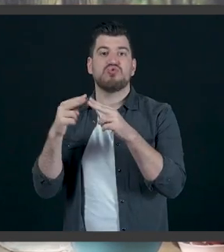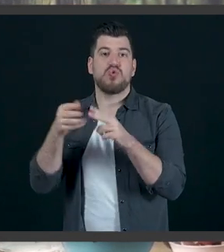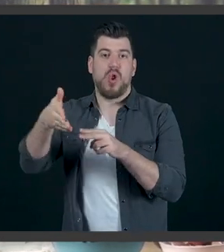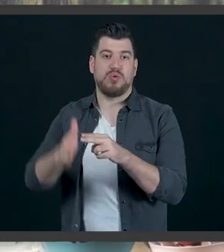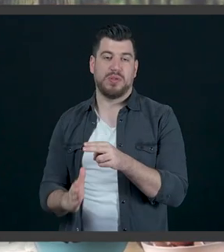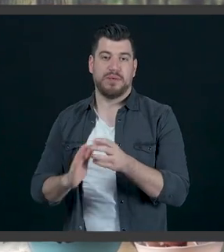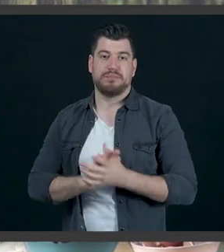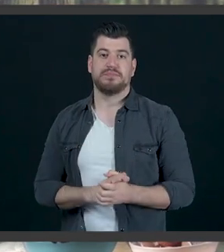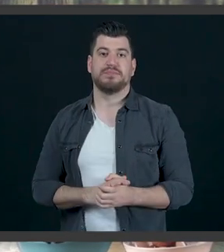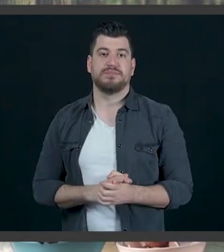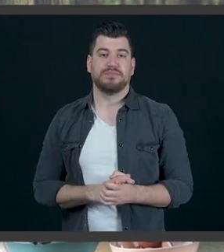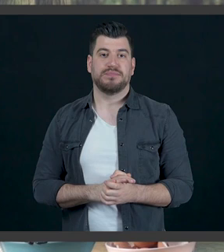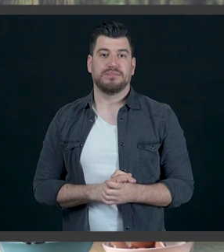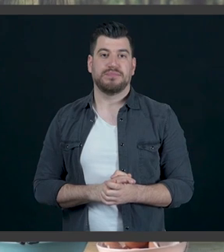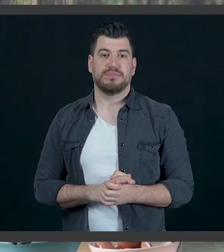σοκολατόπιτα.